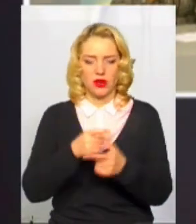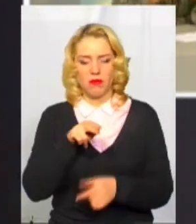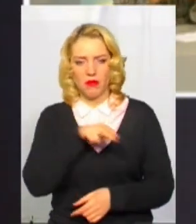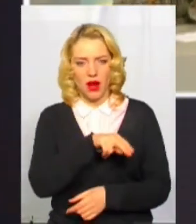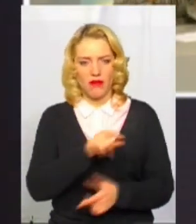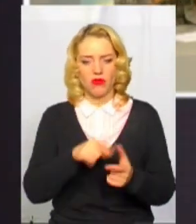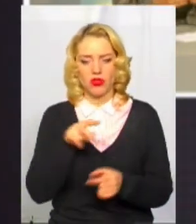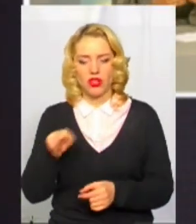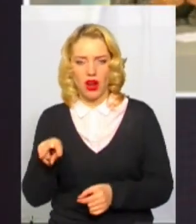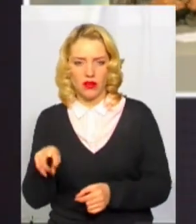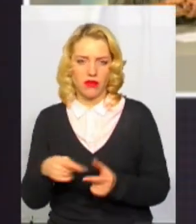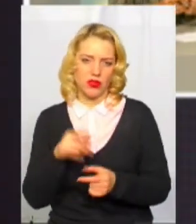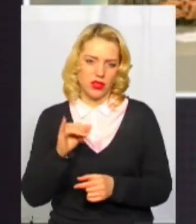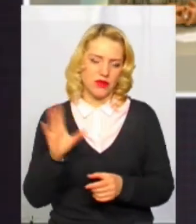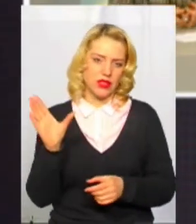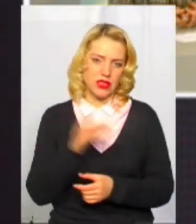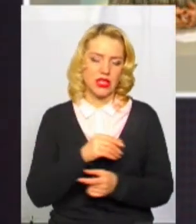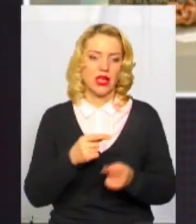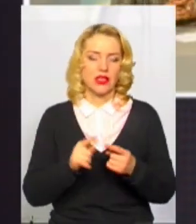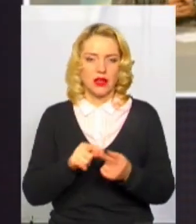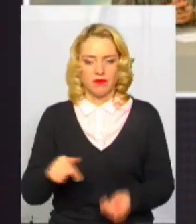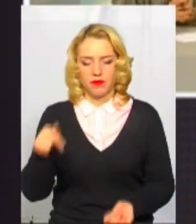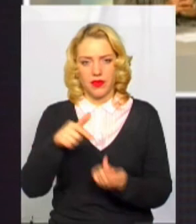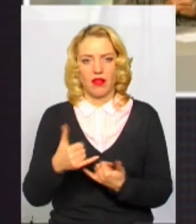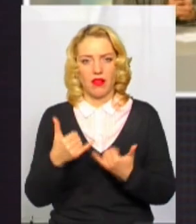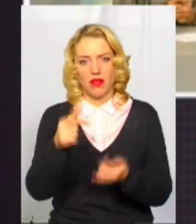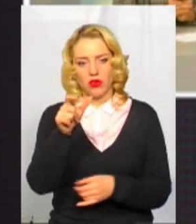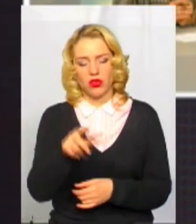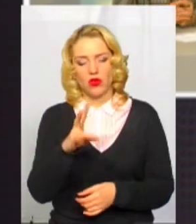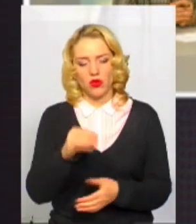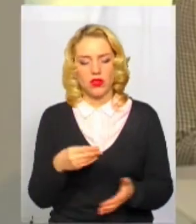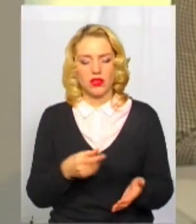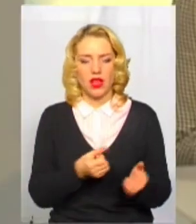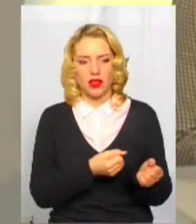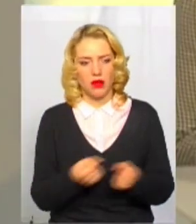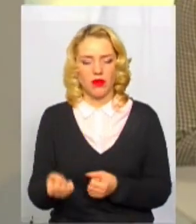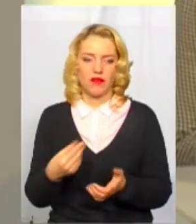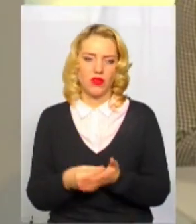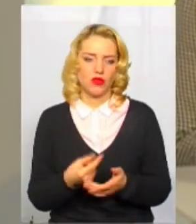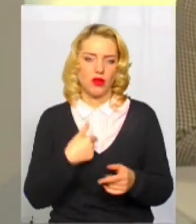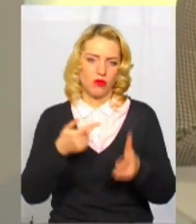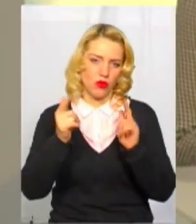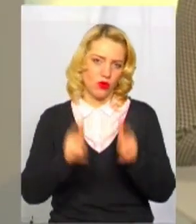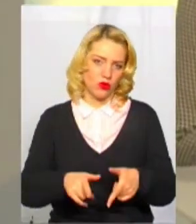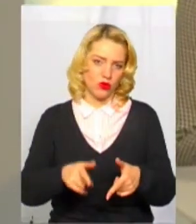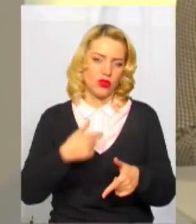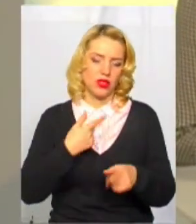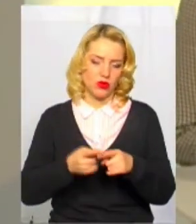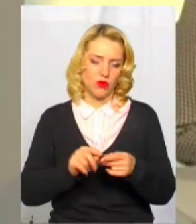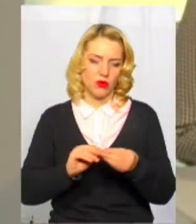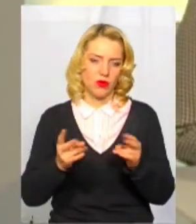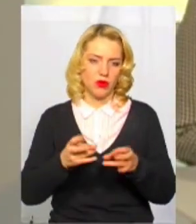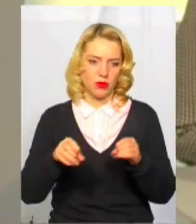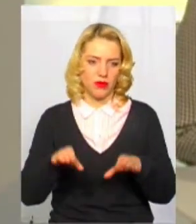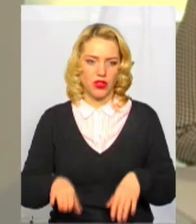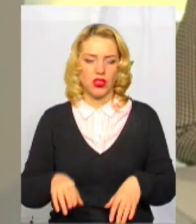верхньої кінцівки, тобто зараз засоб реабілітації йде під людину. Але затримка фінансування, погоджуюсь, і цю проблему треба вирішити.